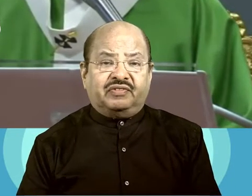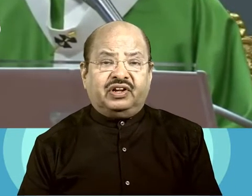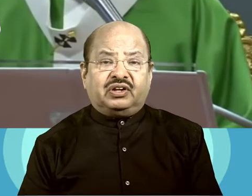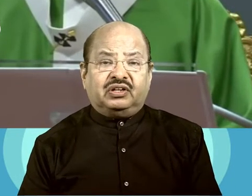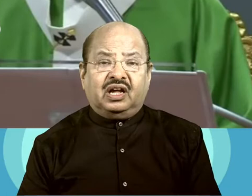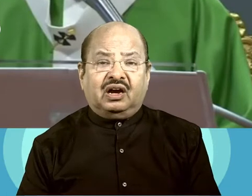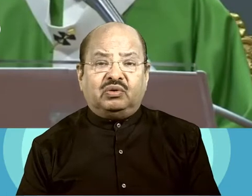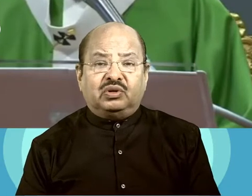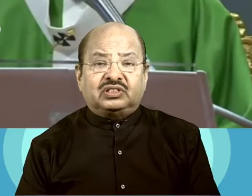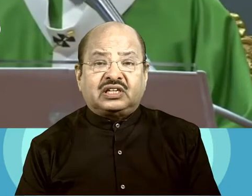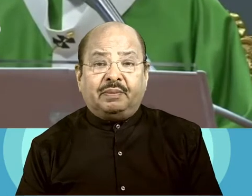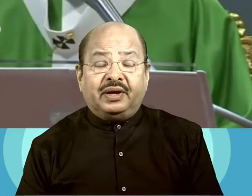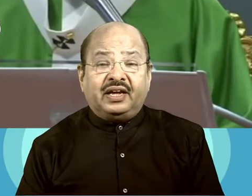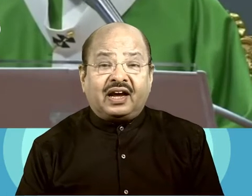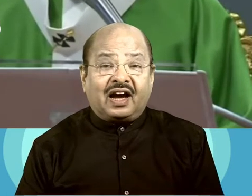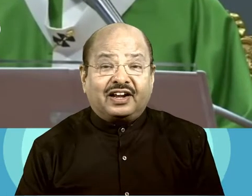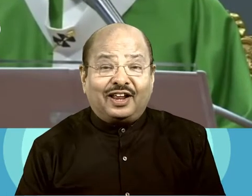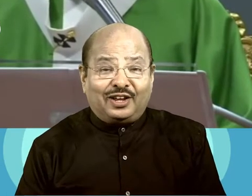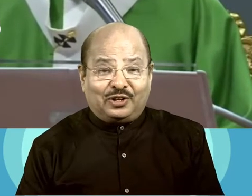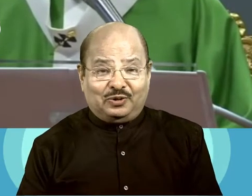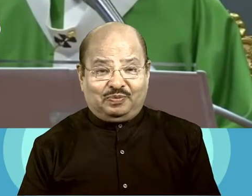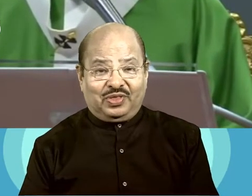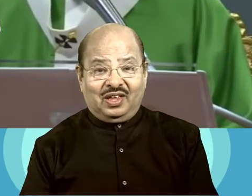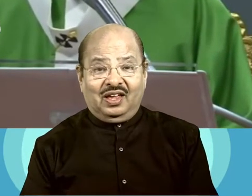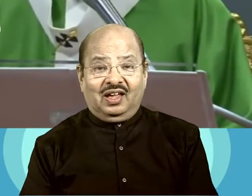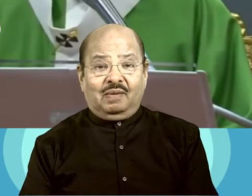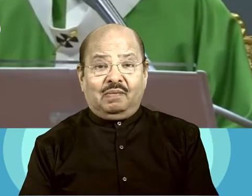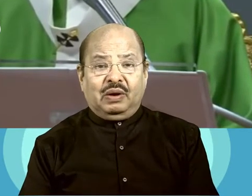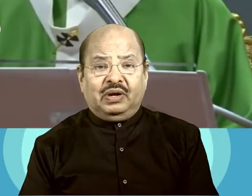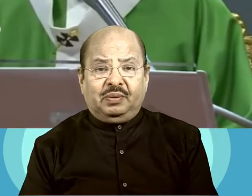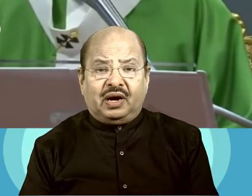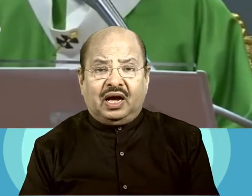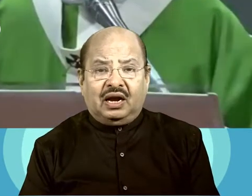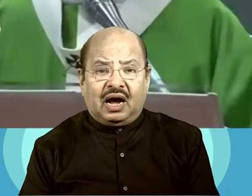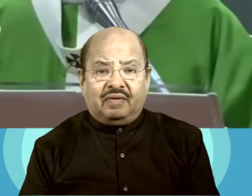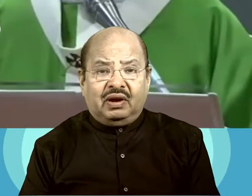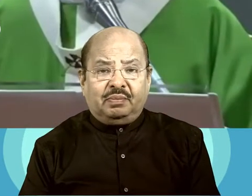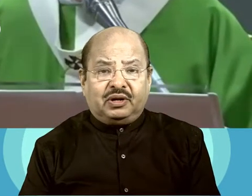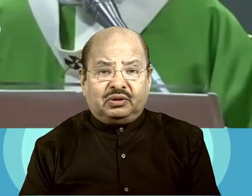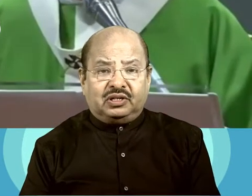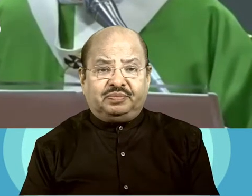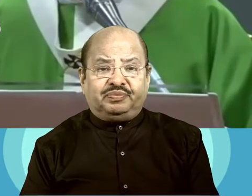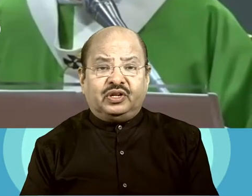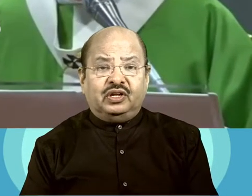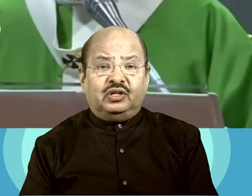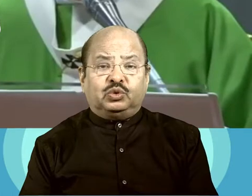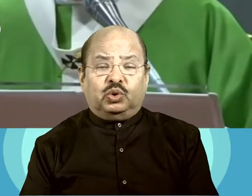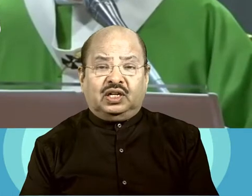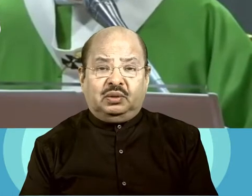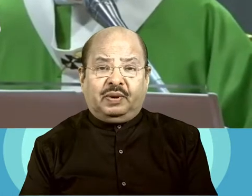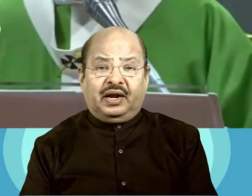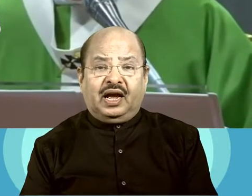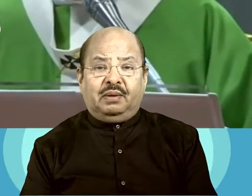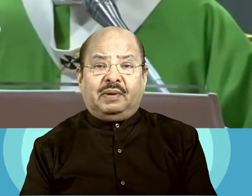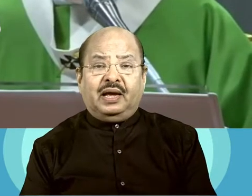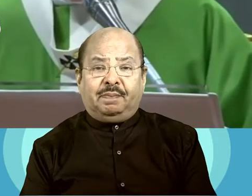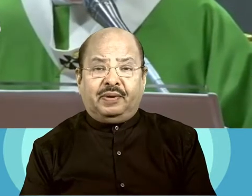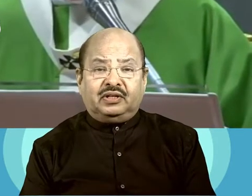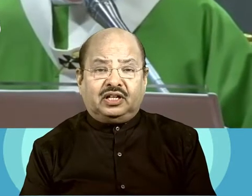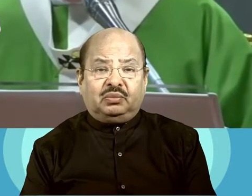കൂടുതൽ ശ്രവിക്കുന്ന ഒരു സഭയെ ആഗ്രഹിക്കുന്നു. മൗനം അവലംബിക്കുന്നതും തുറന്നു